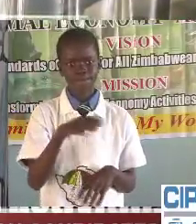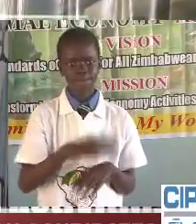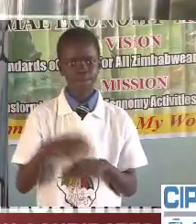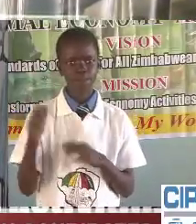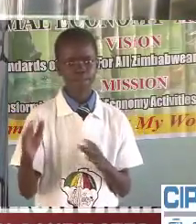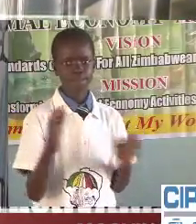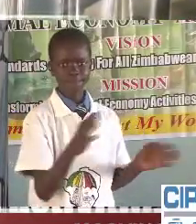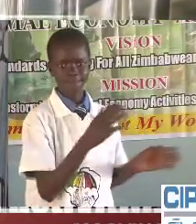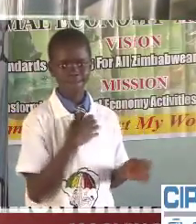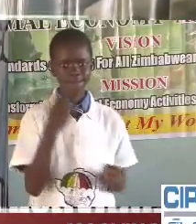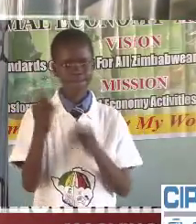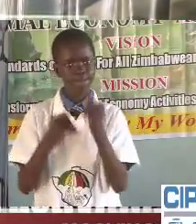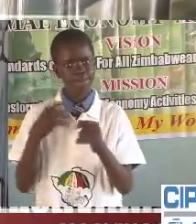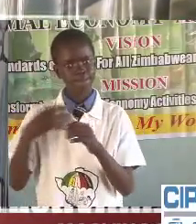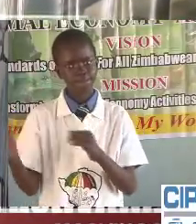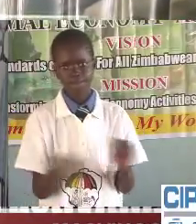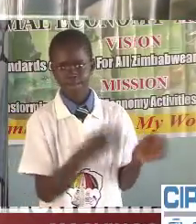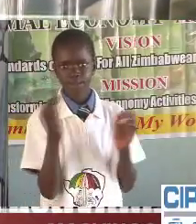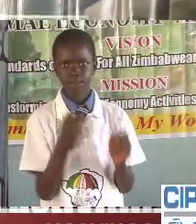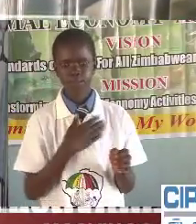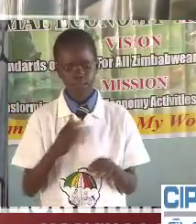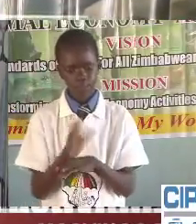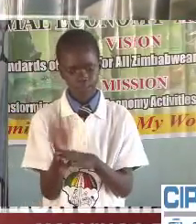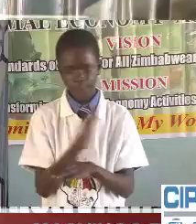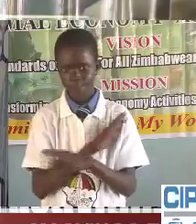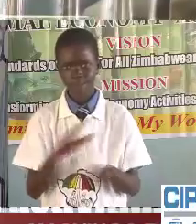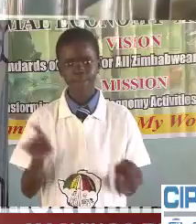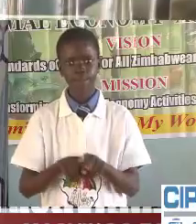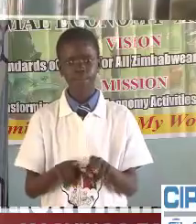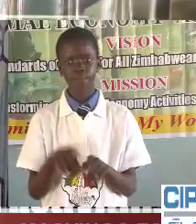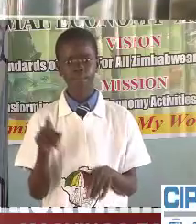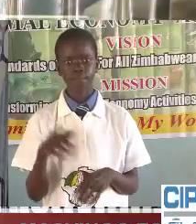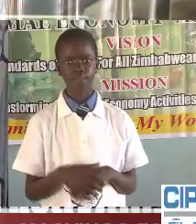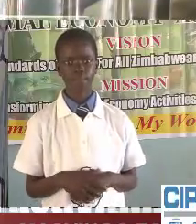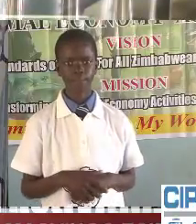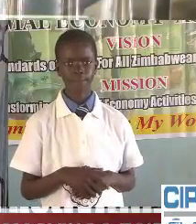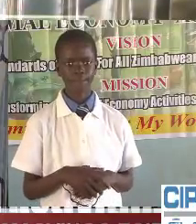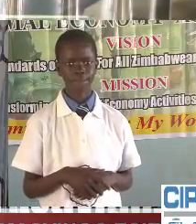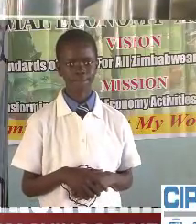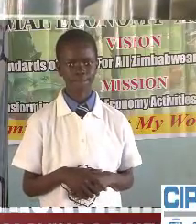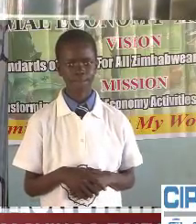vanodzivisa vachidzingirira vanhu kuti varege kutengesa,